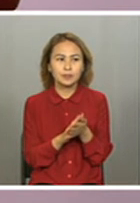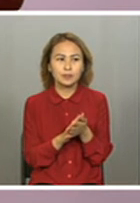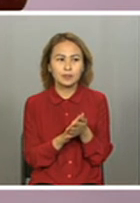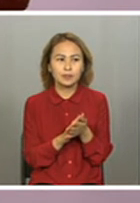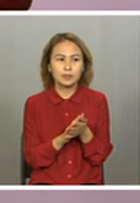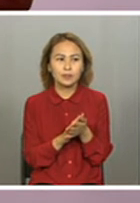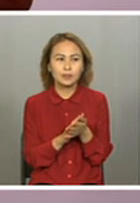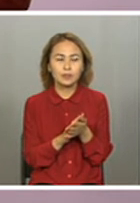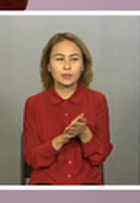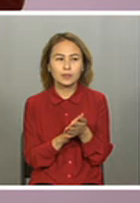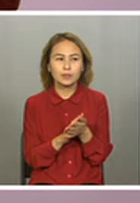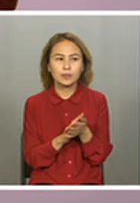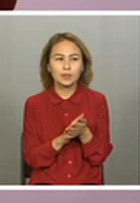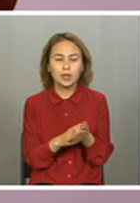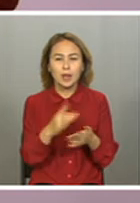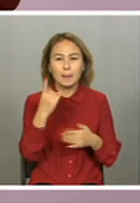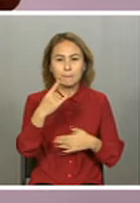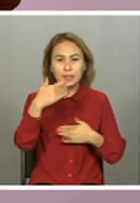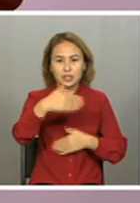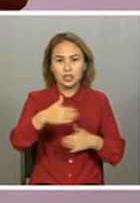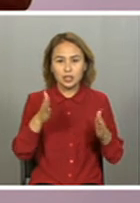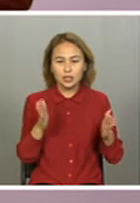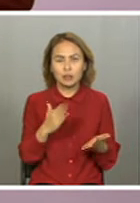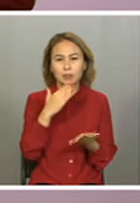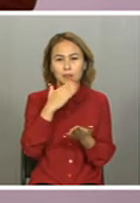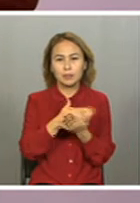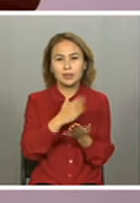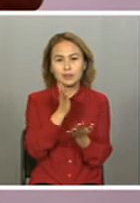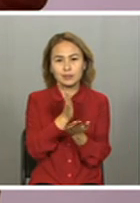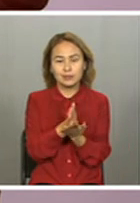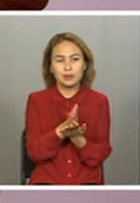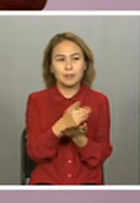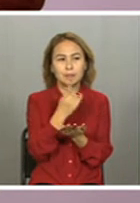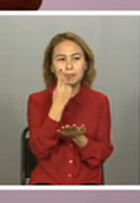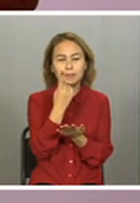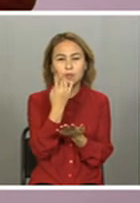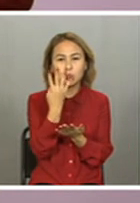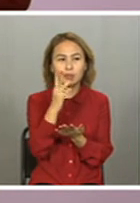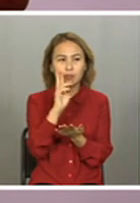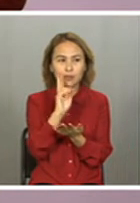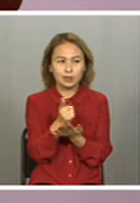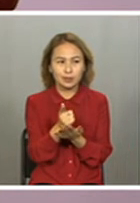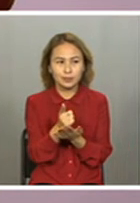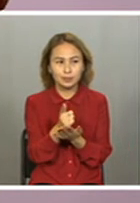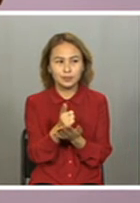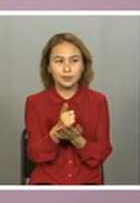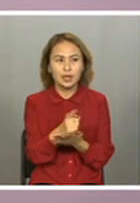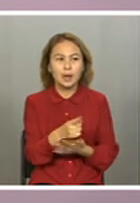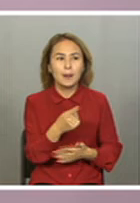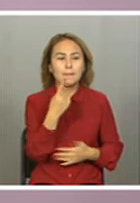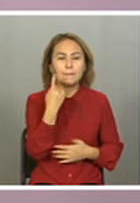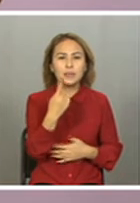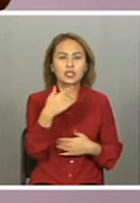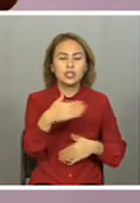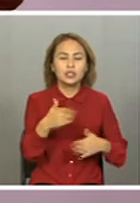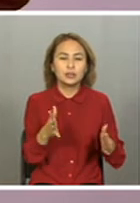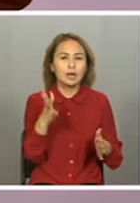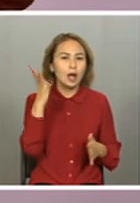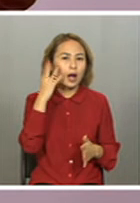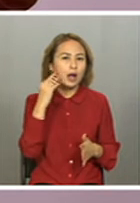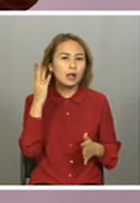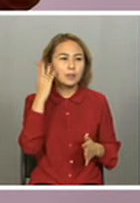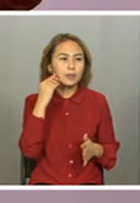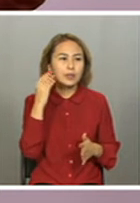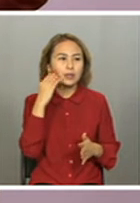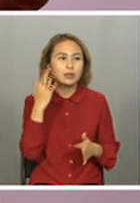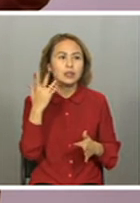алайық. Бір жәшіктің 4-тен 1 бөлігі 4 килограмм. Ендеше бір жәшіктің